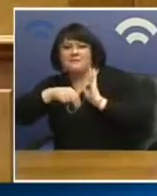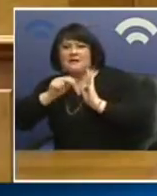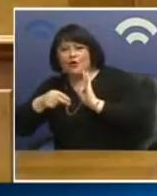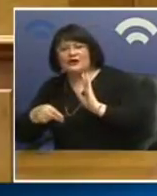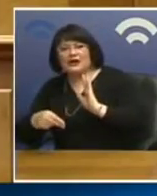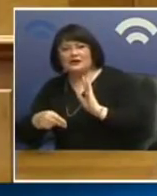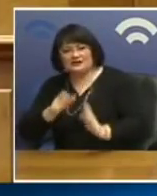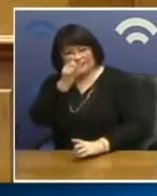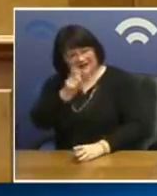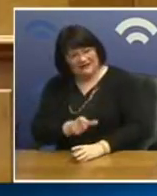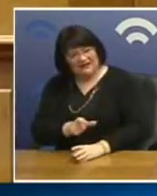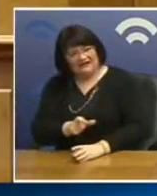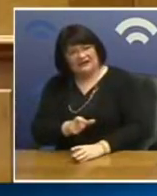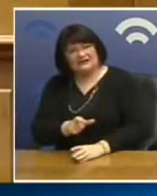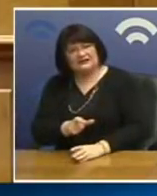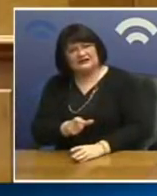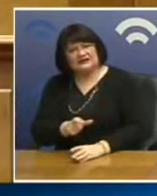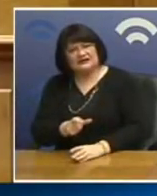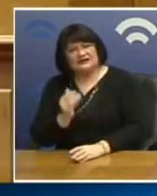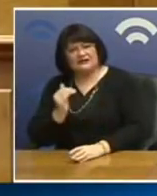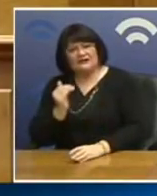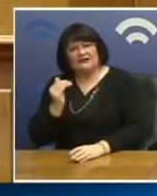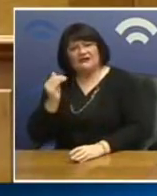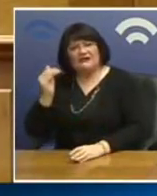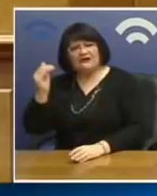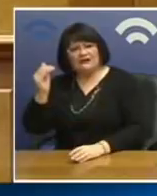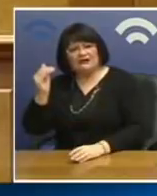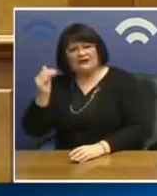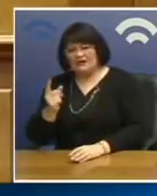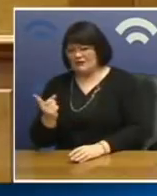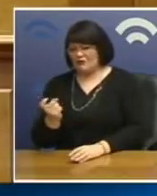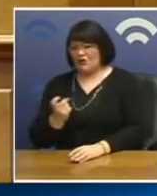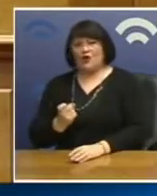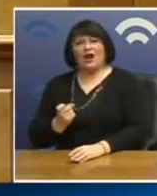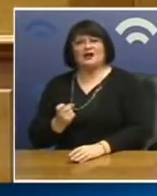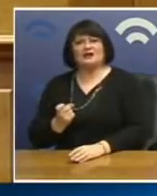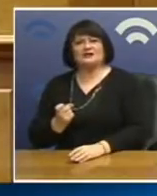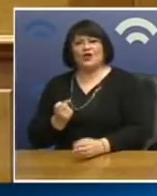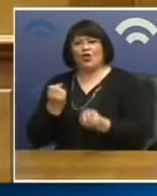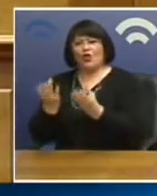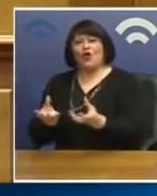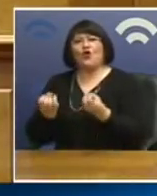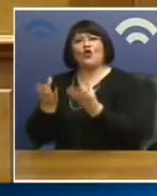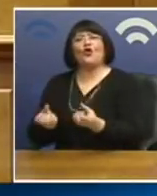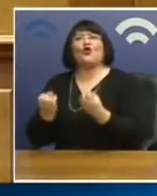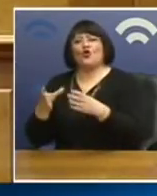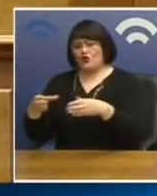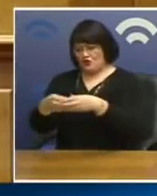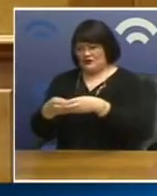έχετε ξεπεράσει κάθε όριο απροκάλυπτης εύνοιας απέναντι στη συγκεκριμένη